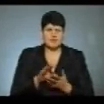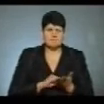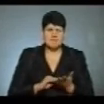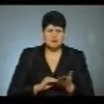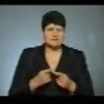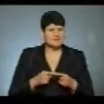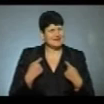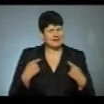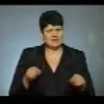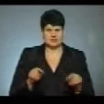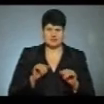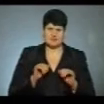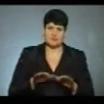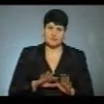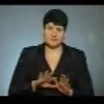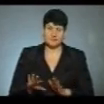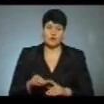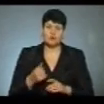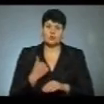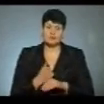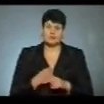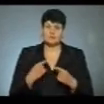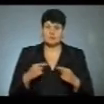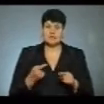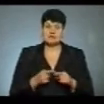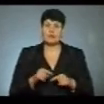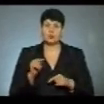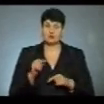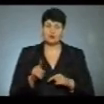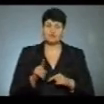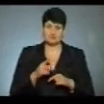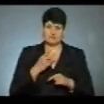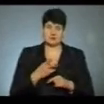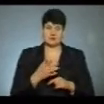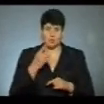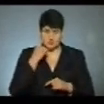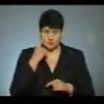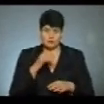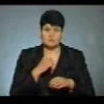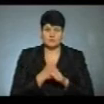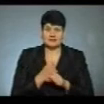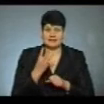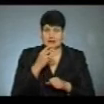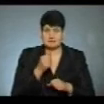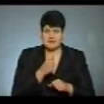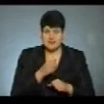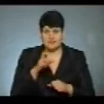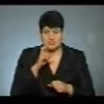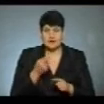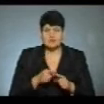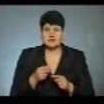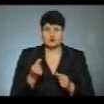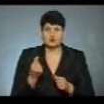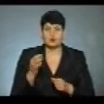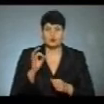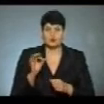різні заходи. Ключова відмінність для нас полягала в тому, що, дивіться, оцінку ми провели за 3 місяці, і для держави це коштувало